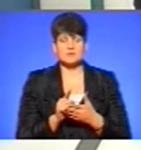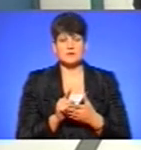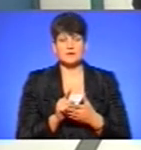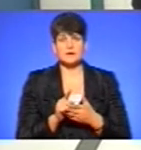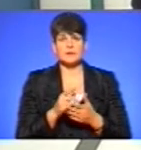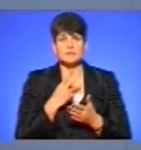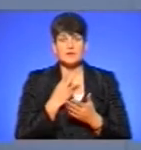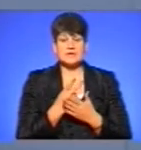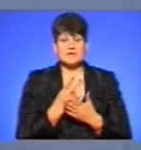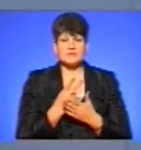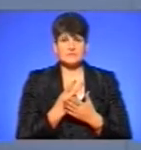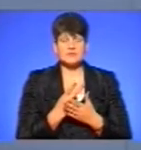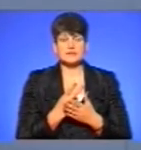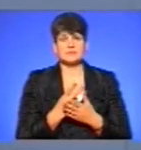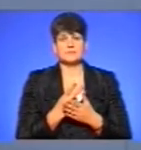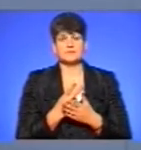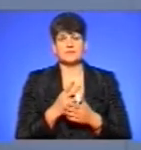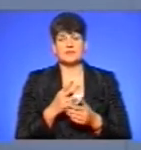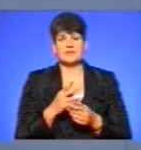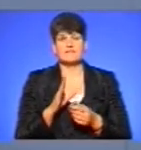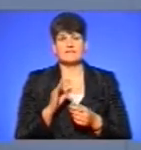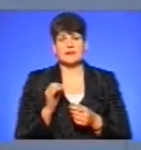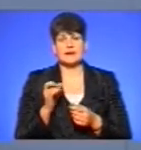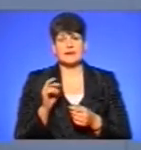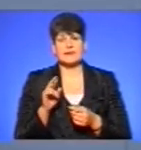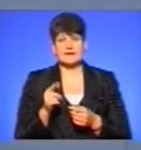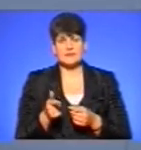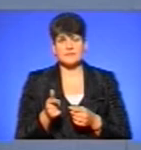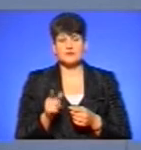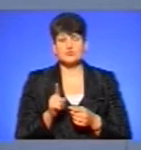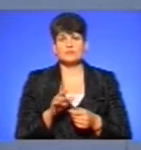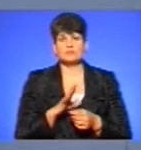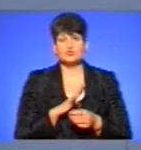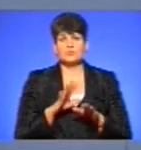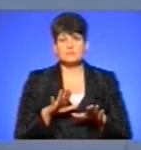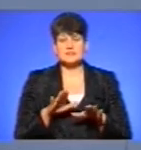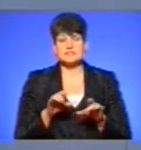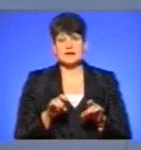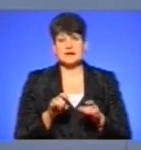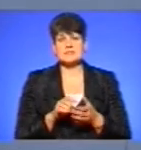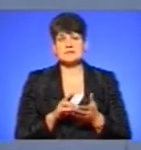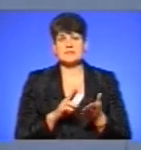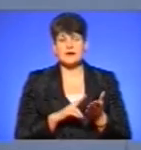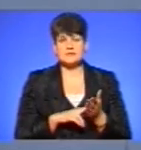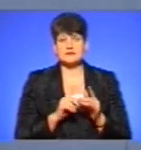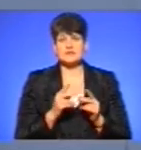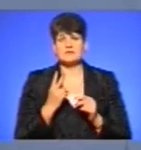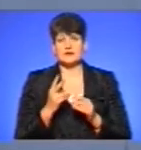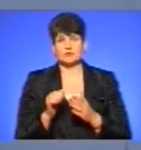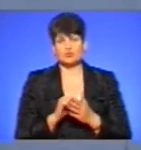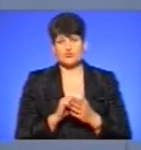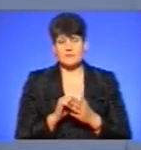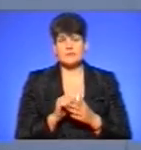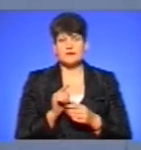і цю біометричну посвідку, і витяг, щоб було місце реєстрації. Тобто тільки ці два документи